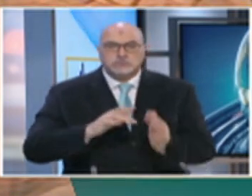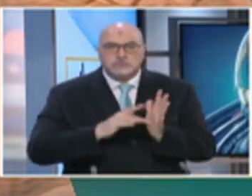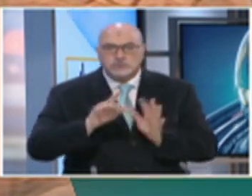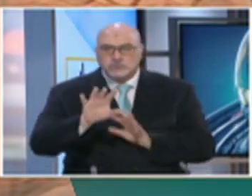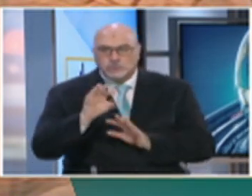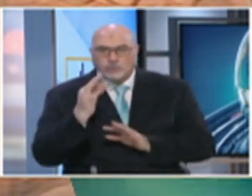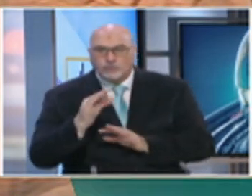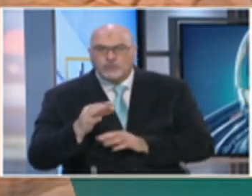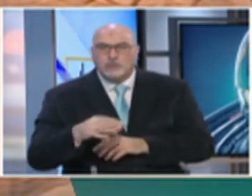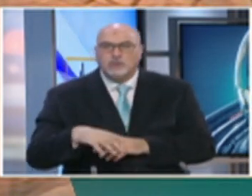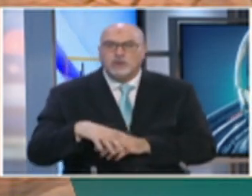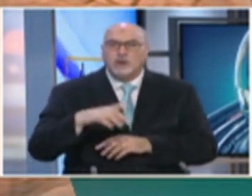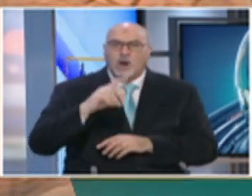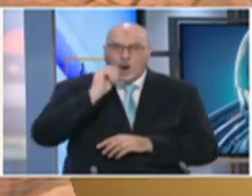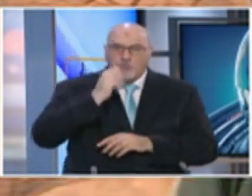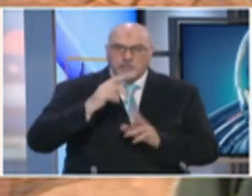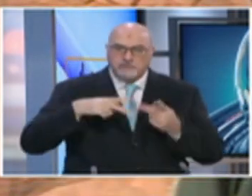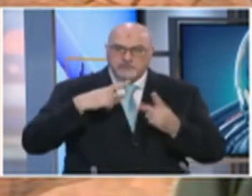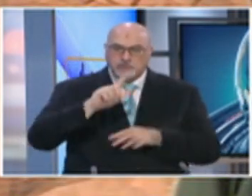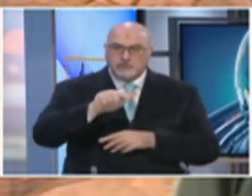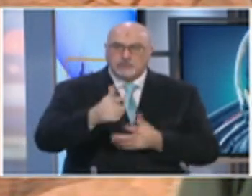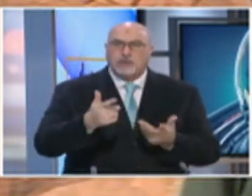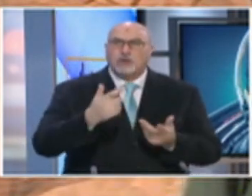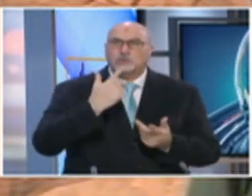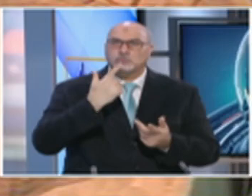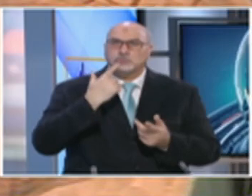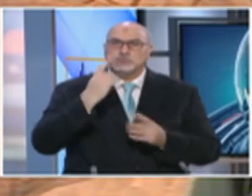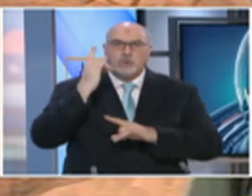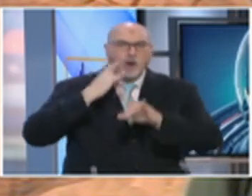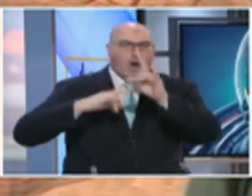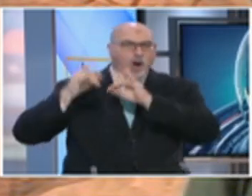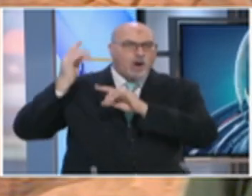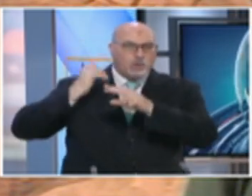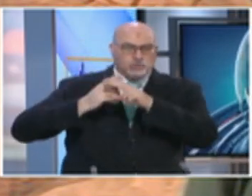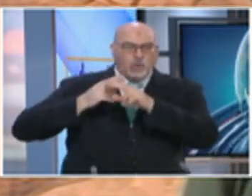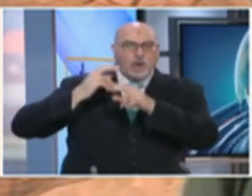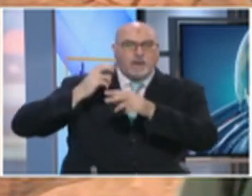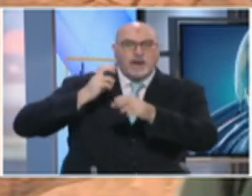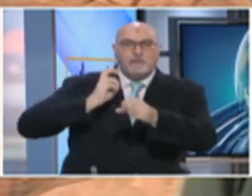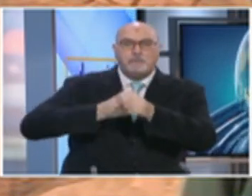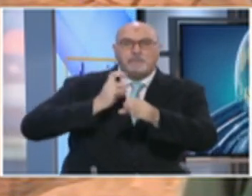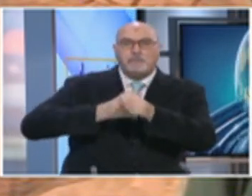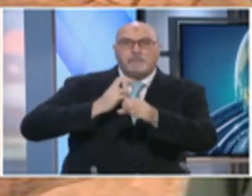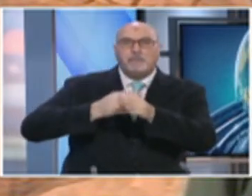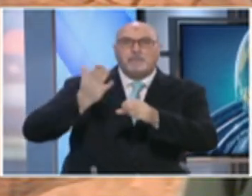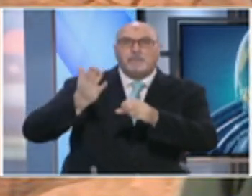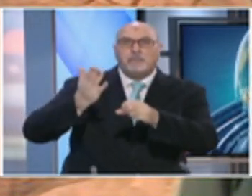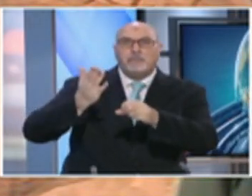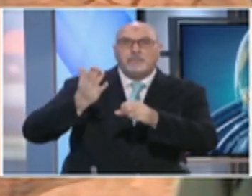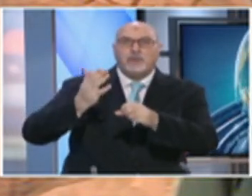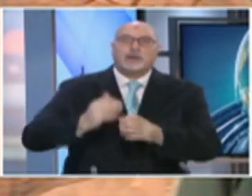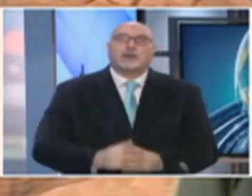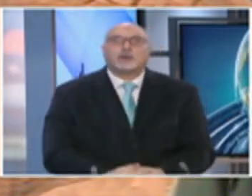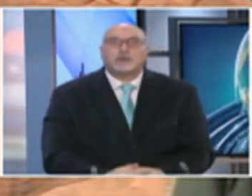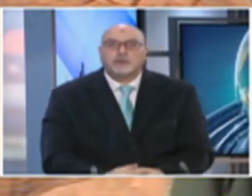ينتمي إلى فترة ما يعني العصر الحجري، ما قبل تاريخ العصر الحجري الحديث، النيوليتي الحديث،